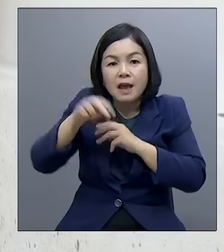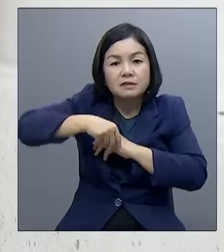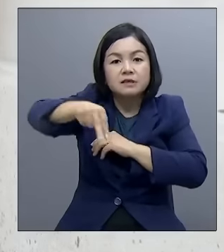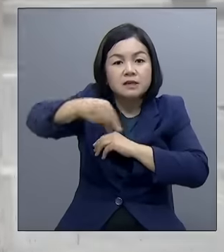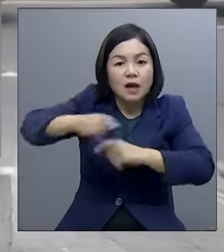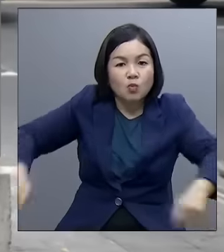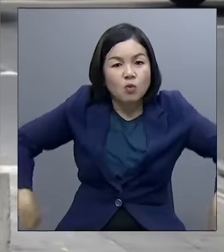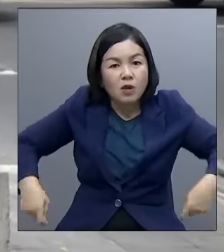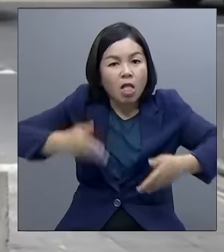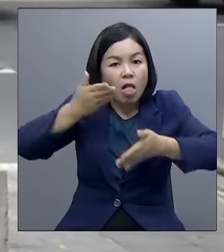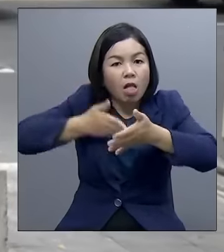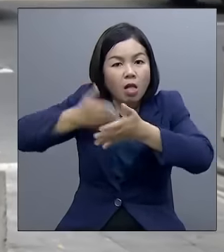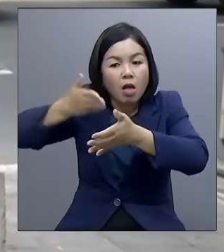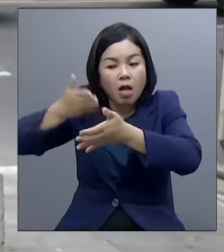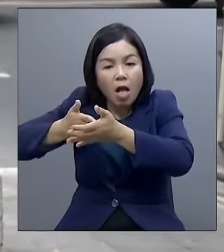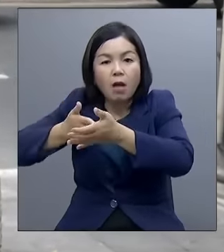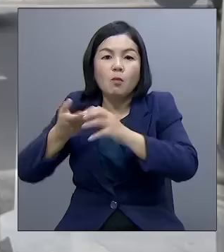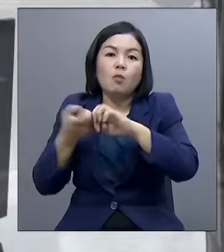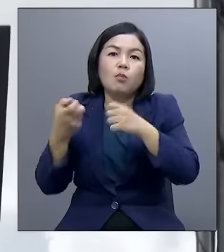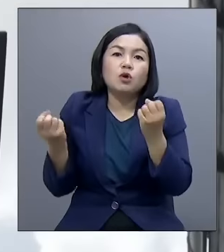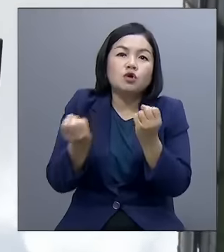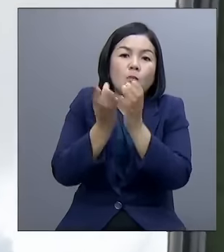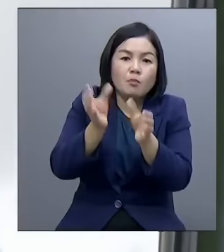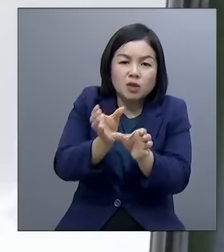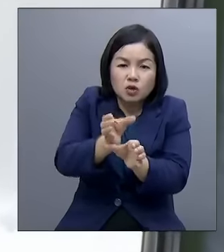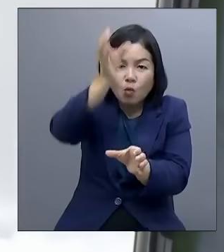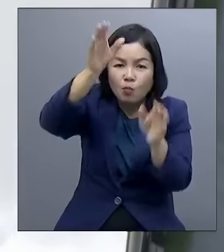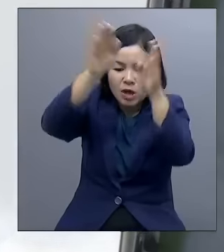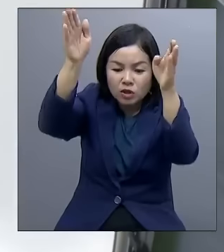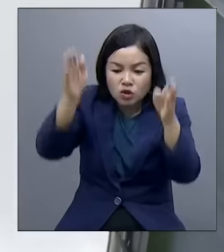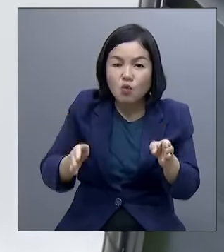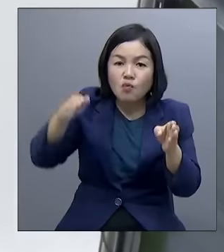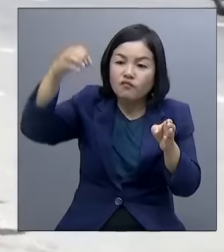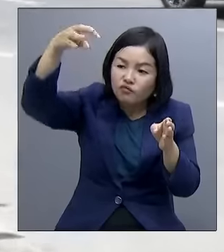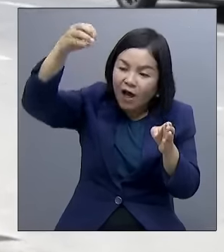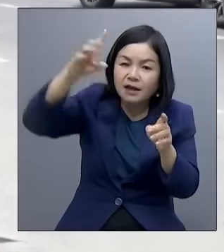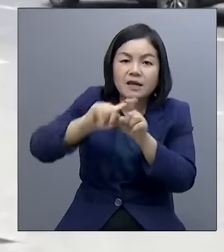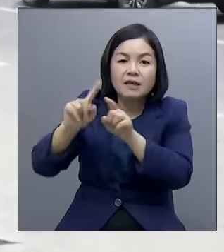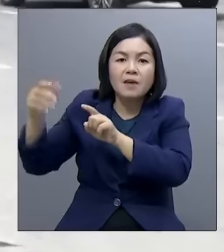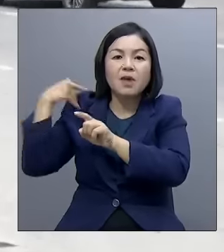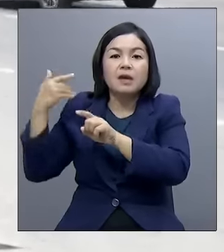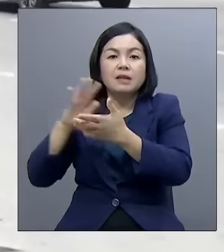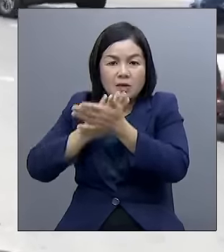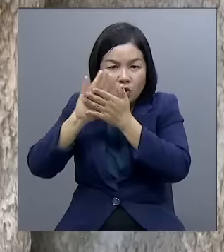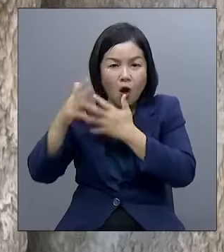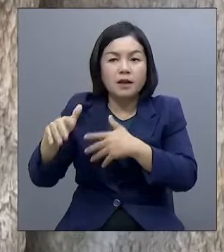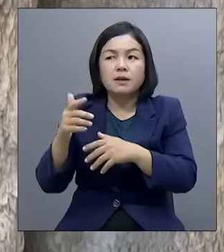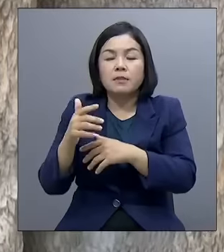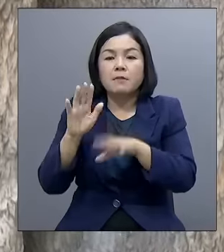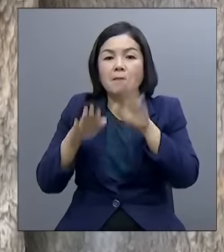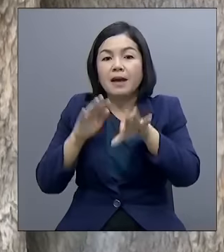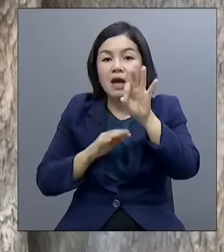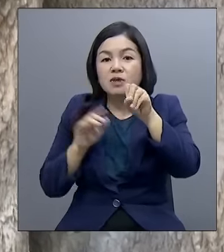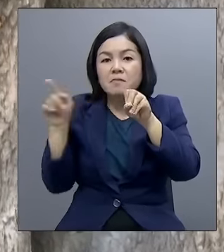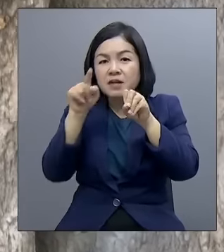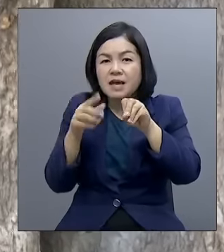ชร์ไม่สามารถผ่านไปได้แล้วก็เรื่องสิ่งกีดขวางพวกตู้สื่อสารพวกเสาไฟฟ้าพวกอะไรเงี้ยครับมากกว่า 90% แล้วครับเหลือเก็บงานแล้วก็ปรับนิดหน่อย